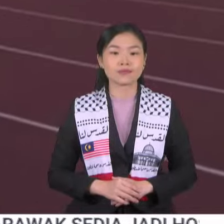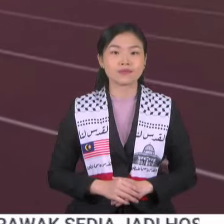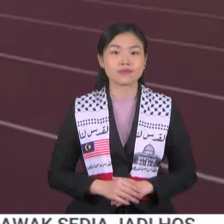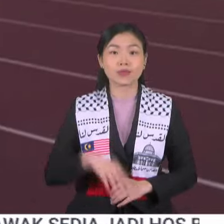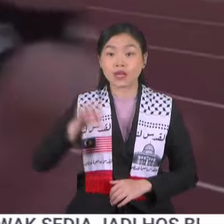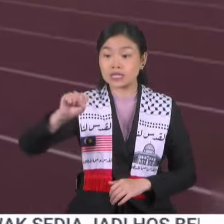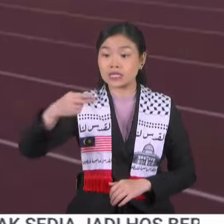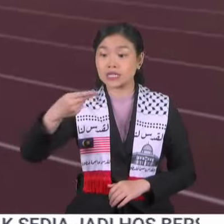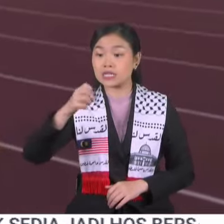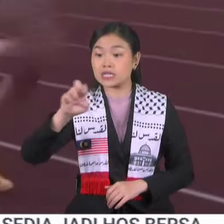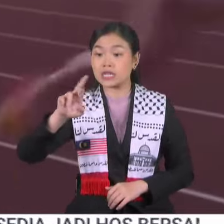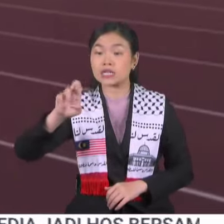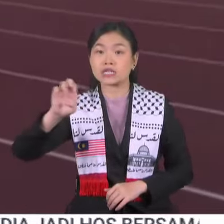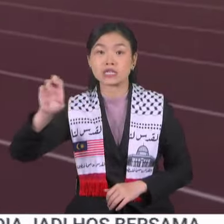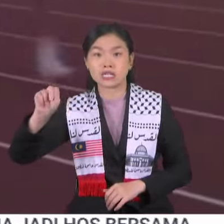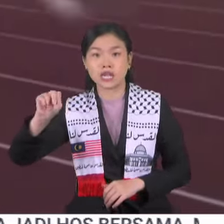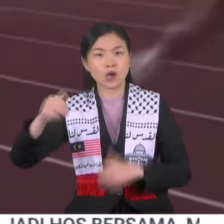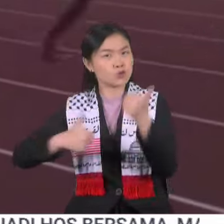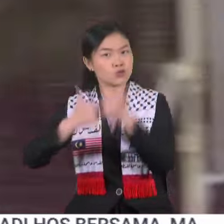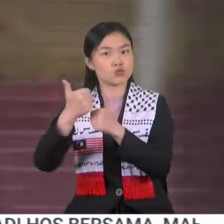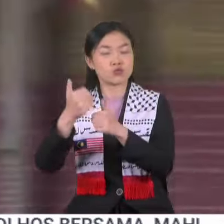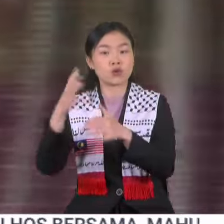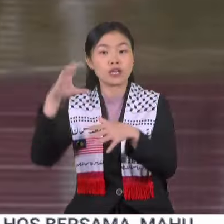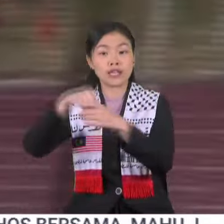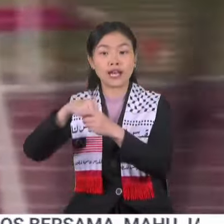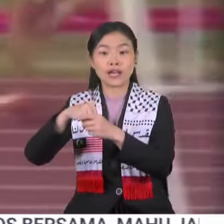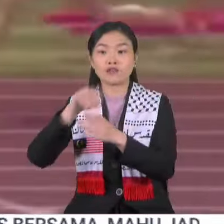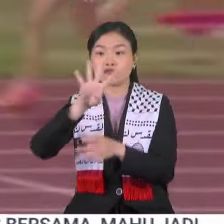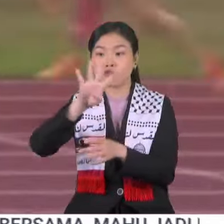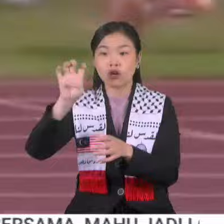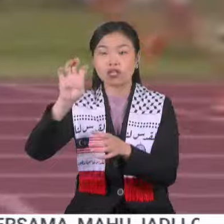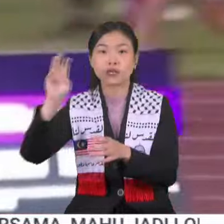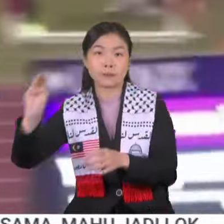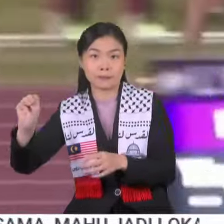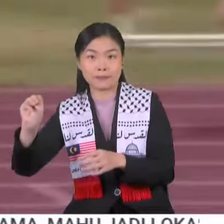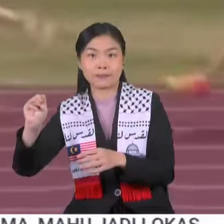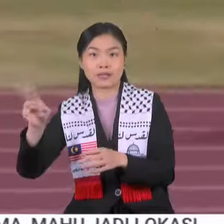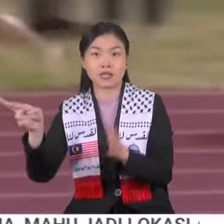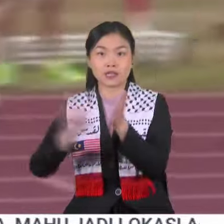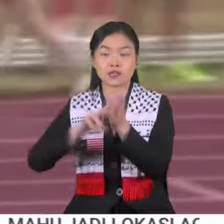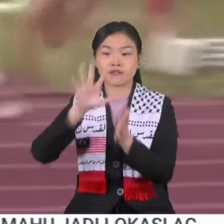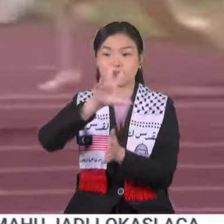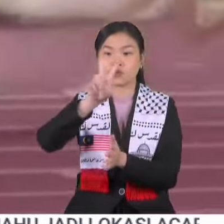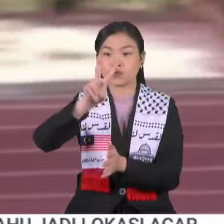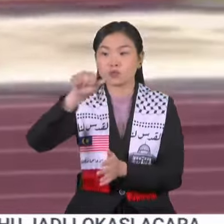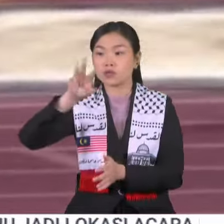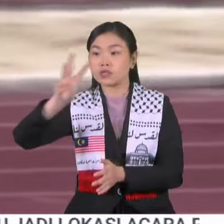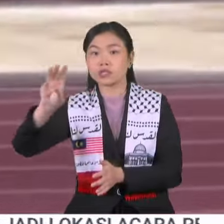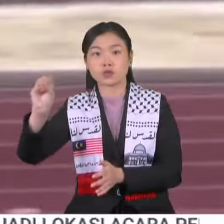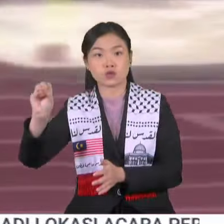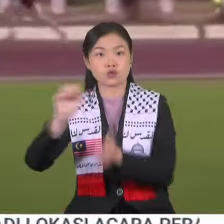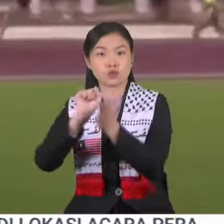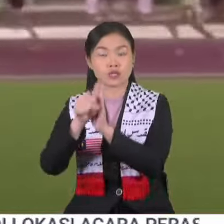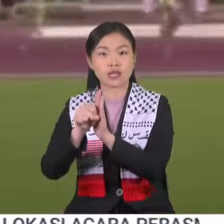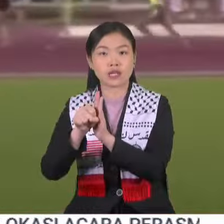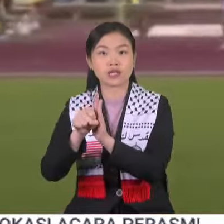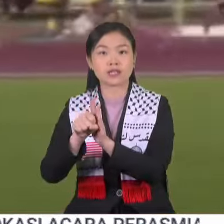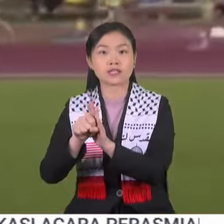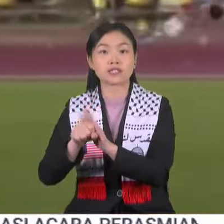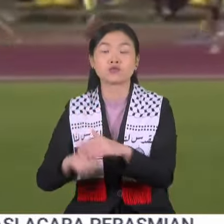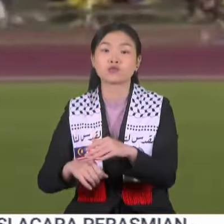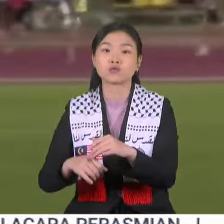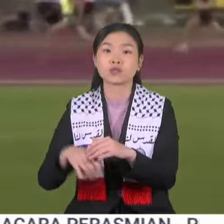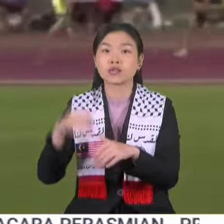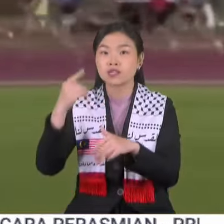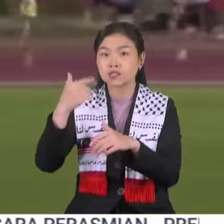Dalam pari itu, Shirin muncul juara saingan 400 meter dengan catatan 52.60 saat meninggalkan atlet tuan rumah